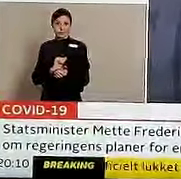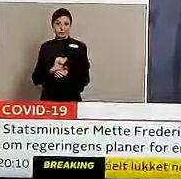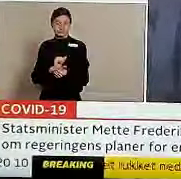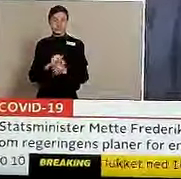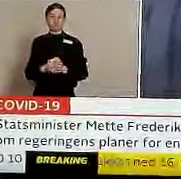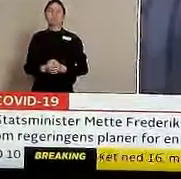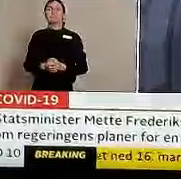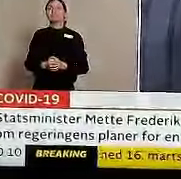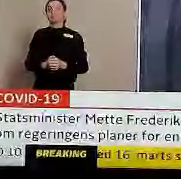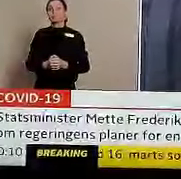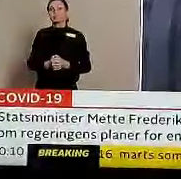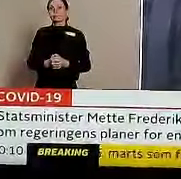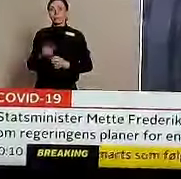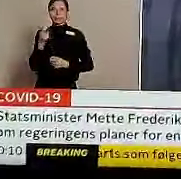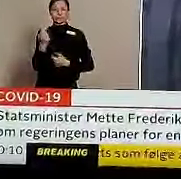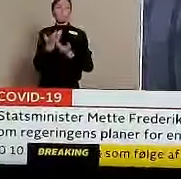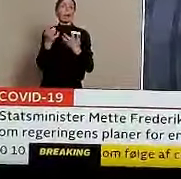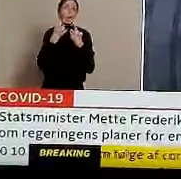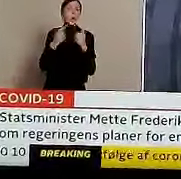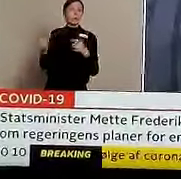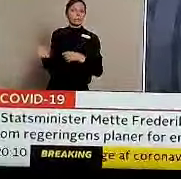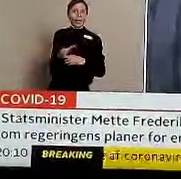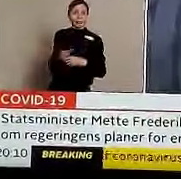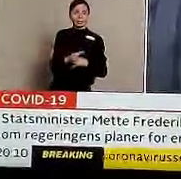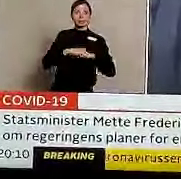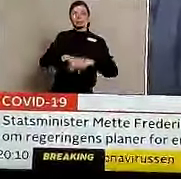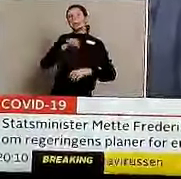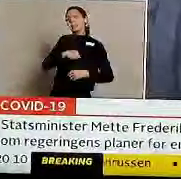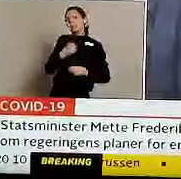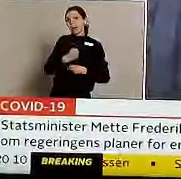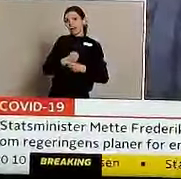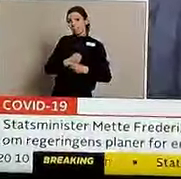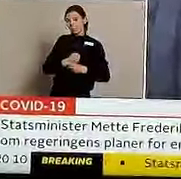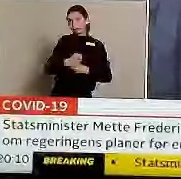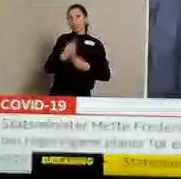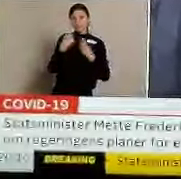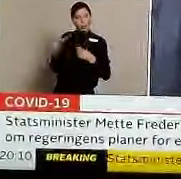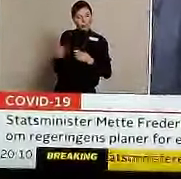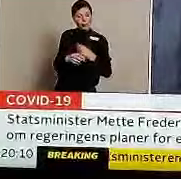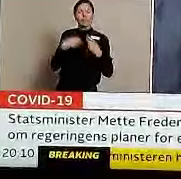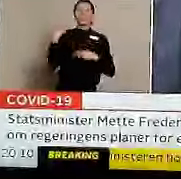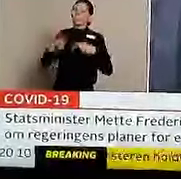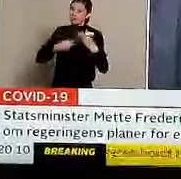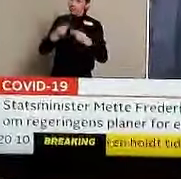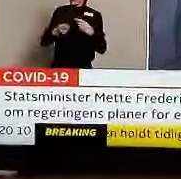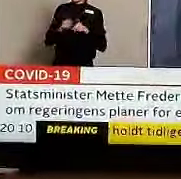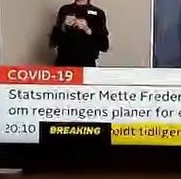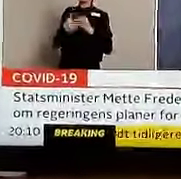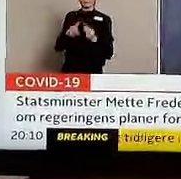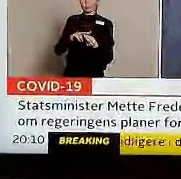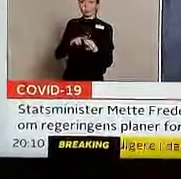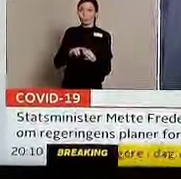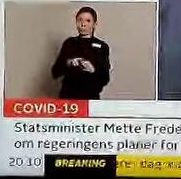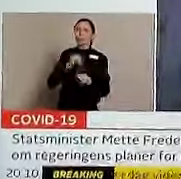في الدنمارك، هي التي تحكم الشارع أن يعود أم يبقى بالحجر الصحي.